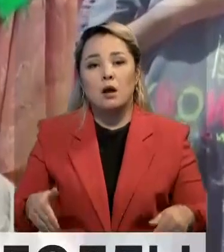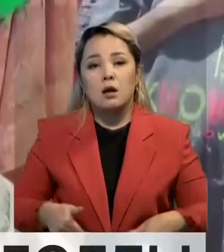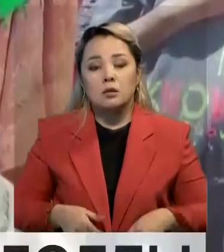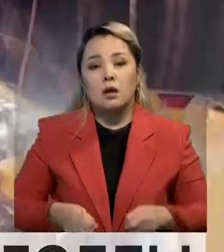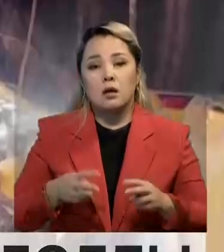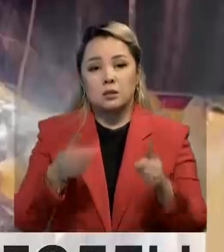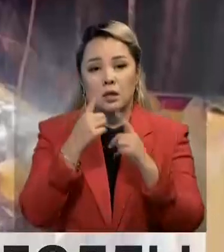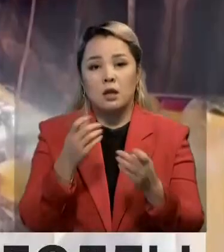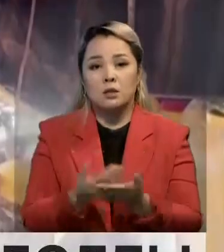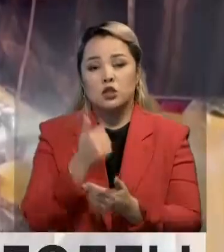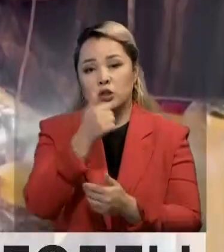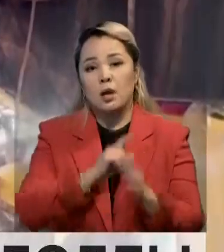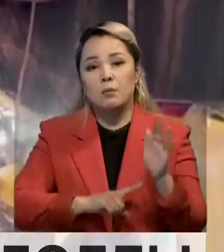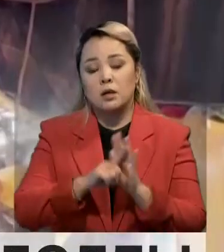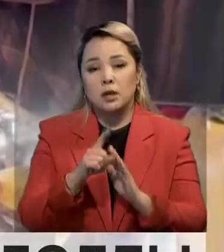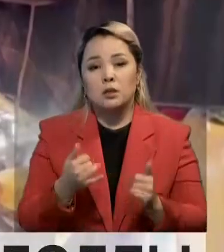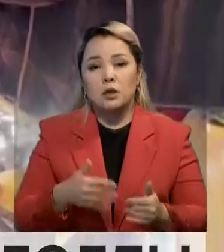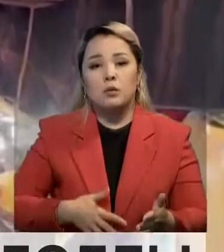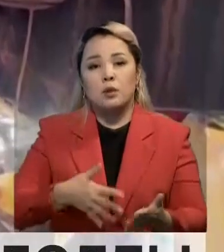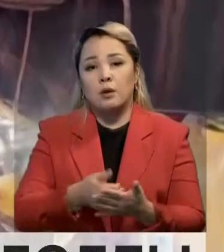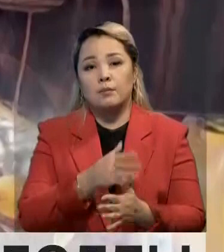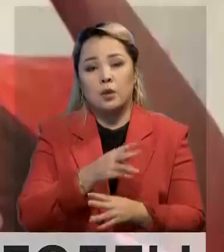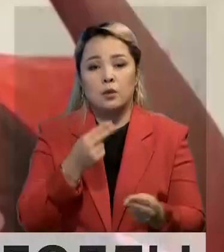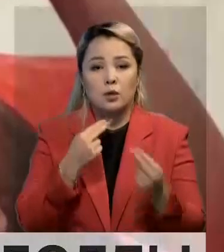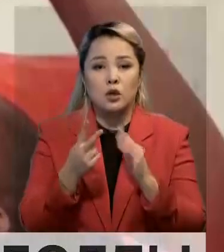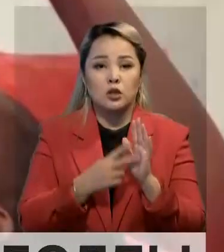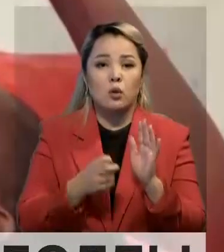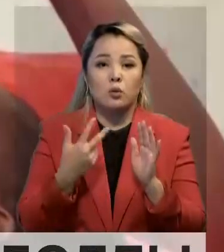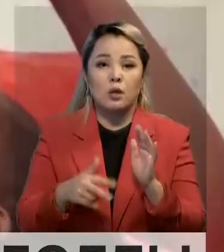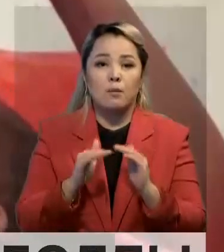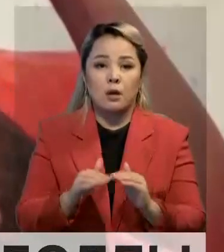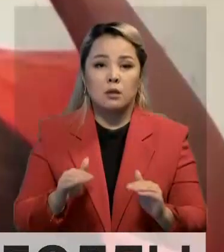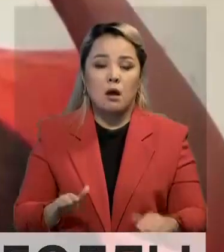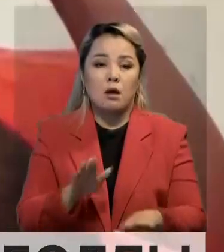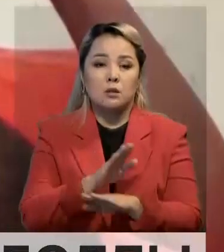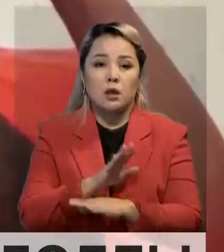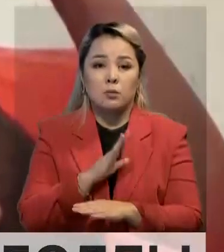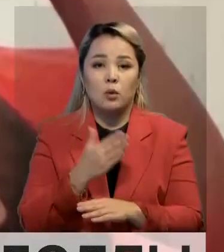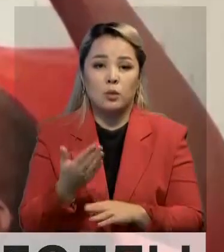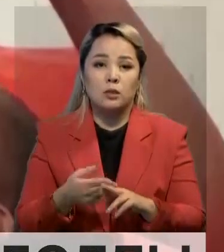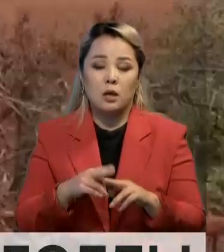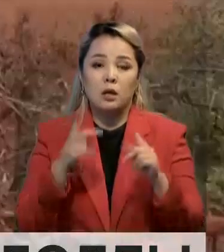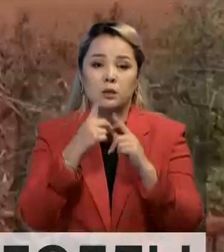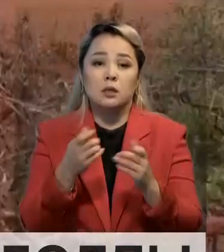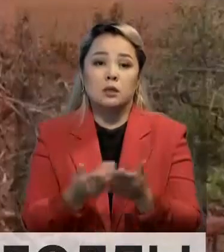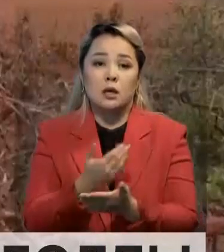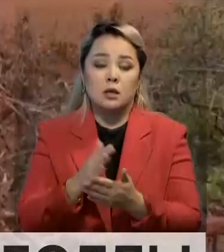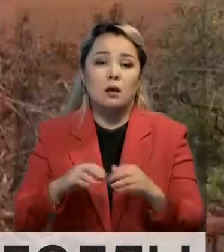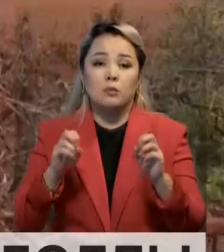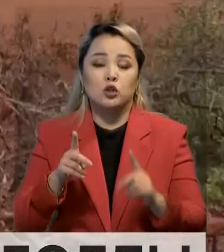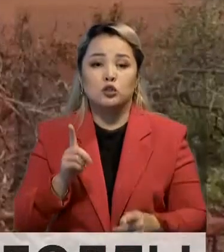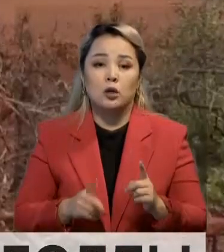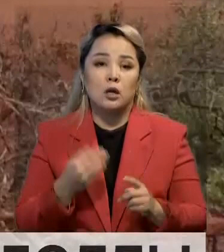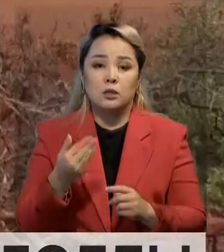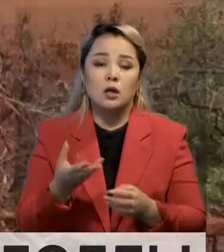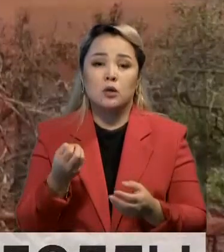төніп тұр дейді. Жыл басынан бері тойып тамақ ішпеген 730 бала қайтыс болған. Бұл ресми дерек. Мамандар шындығында ол